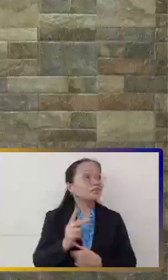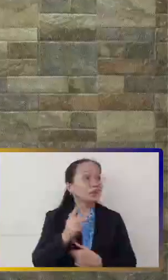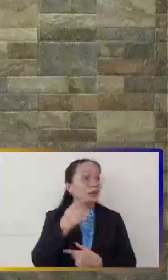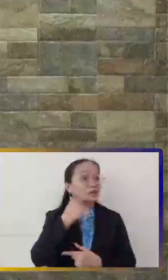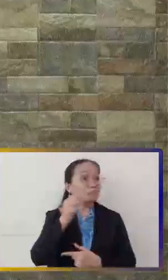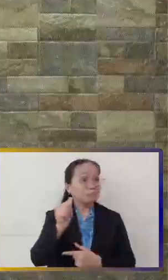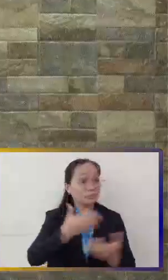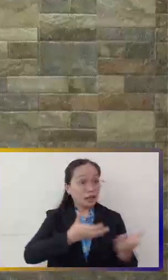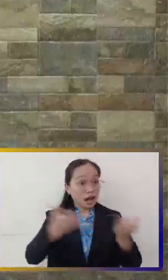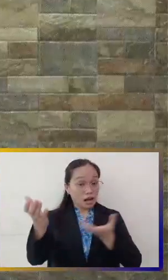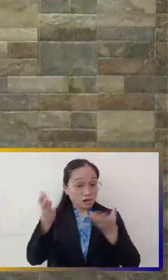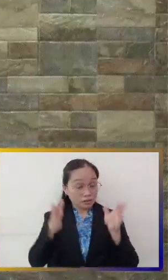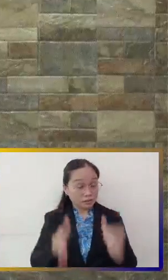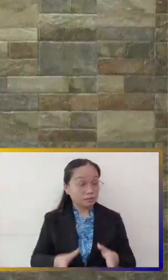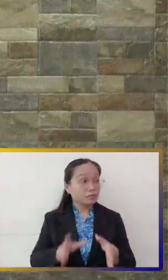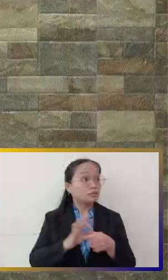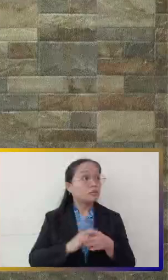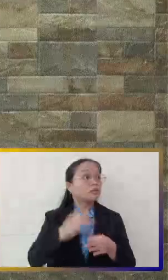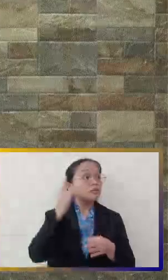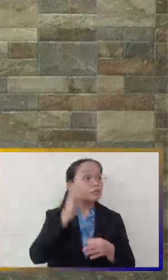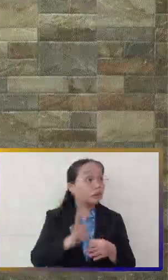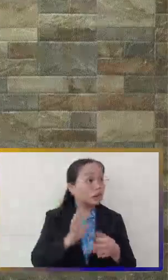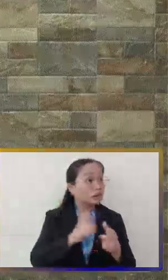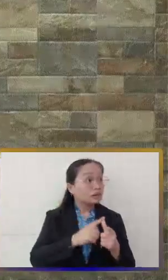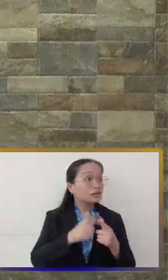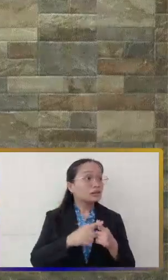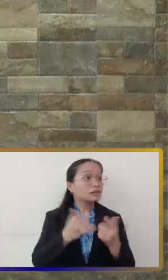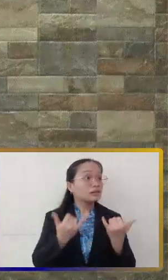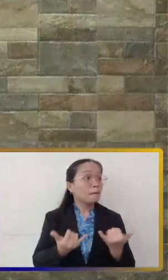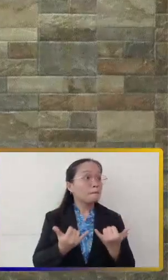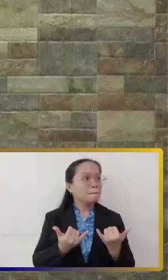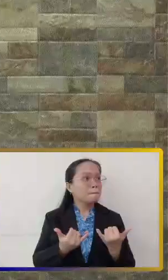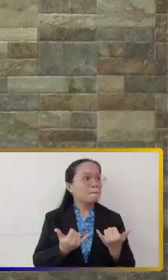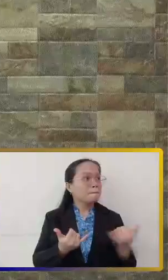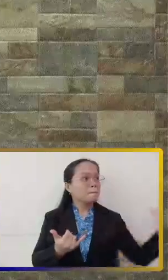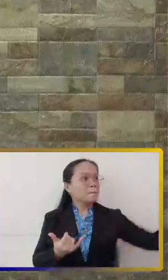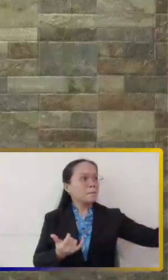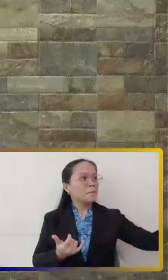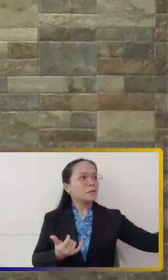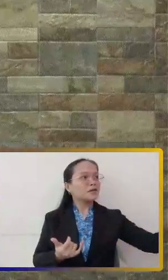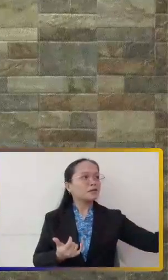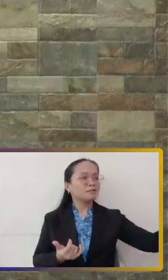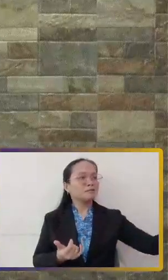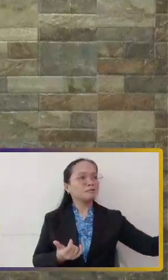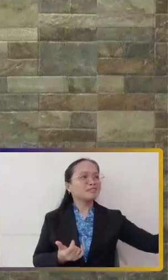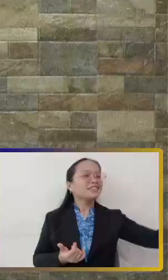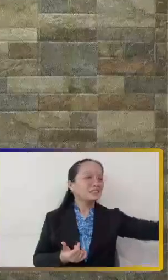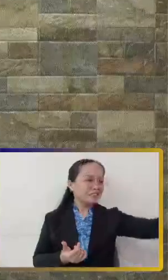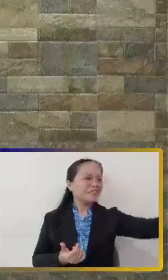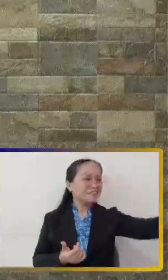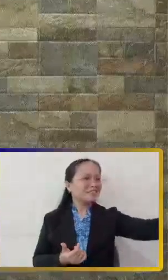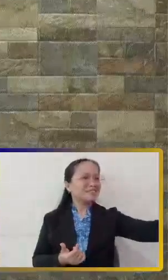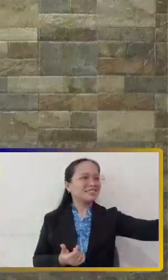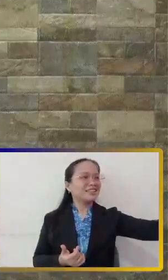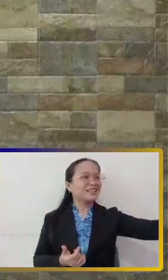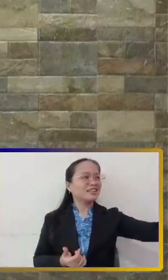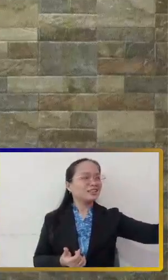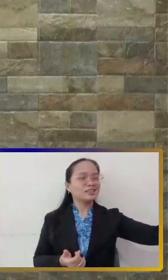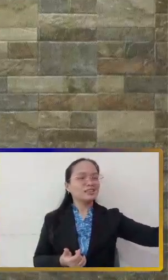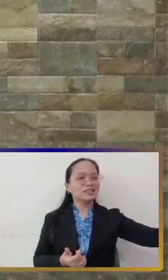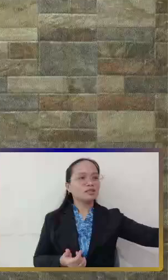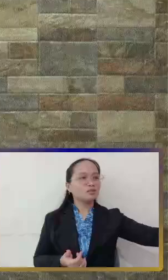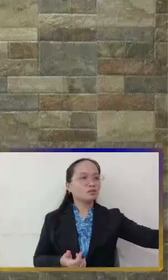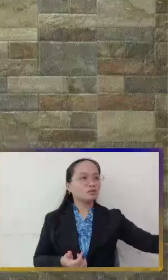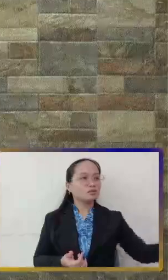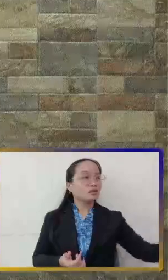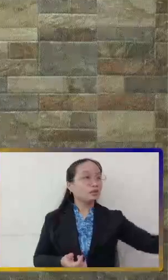kapatid. But here's the thing. The most important there is the covenant itself. Alin po yan? Which is the